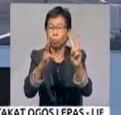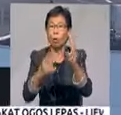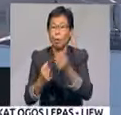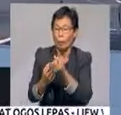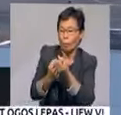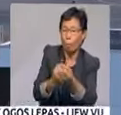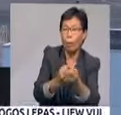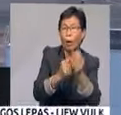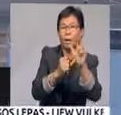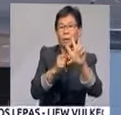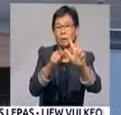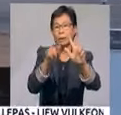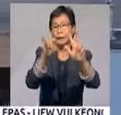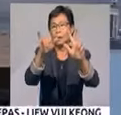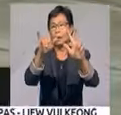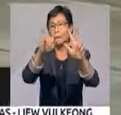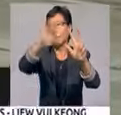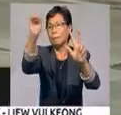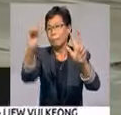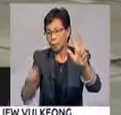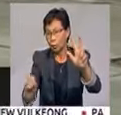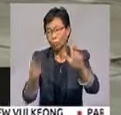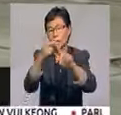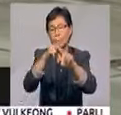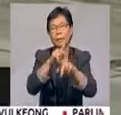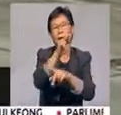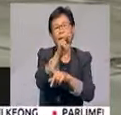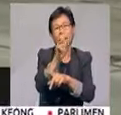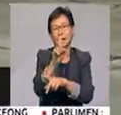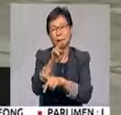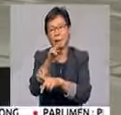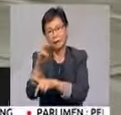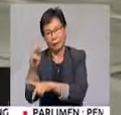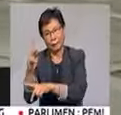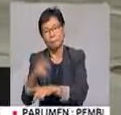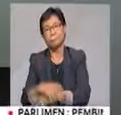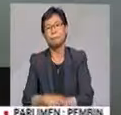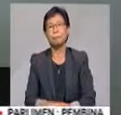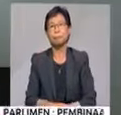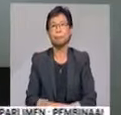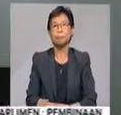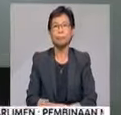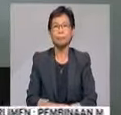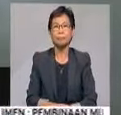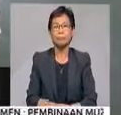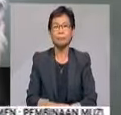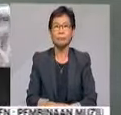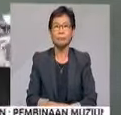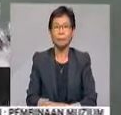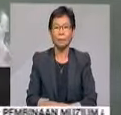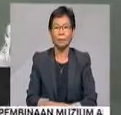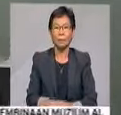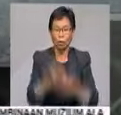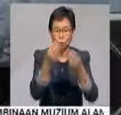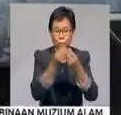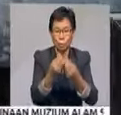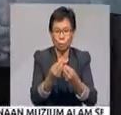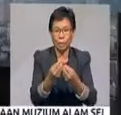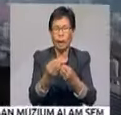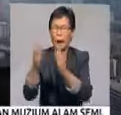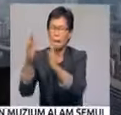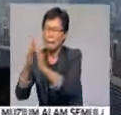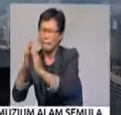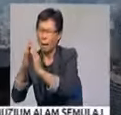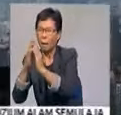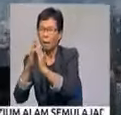menyumbang 3.6% kepada keluaran dalam negara kasar KDNK. Dalam pada itu, kadar urbanisasi